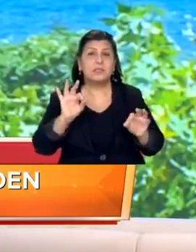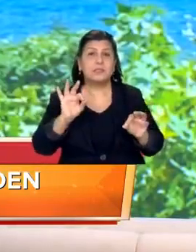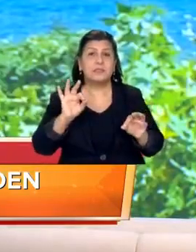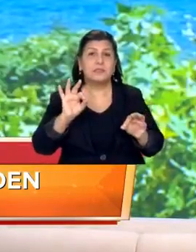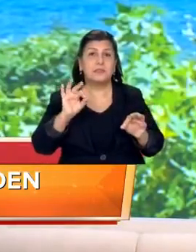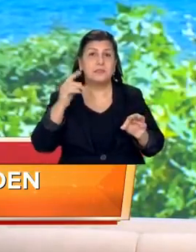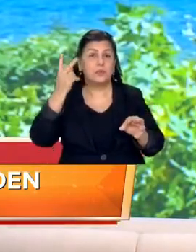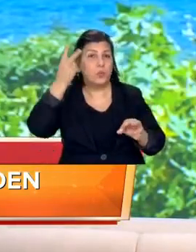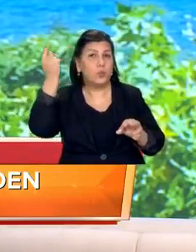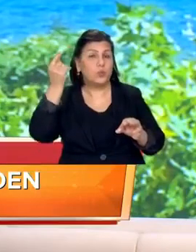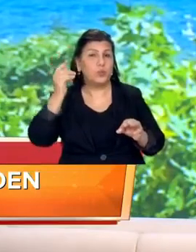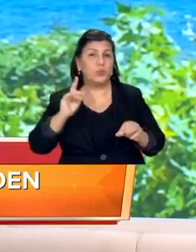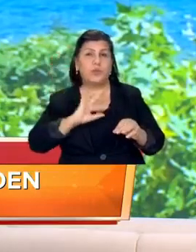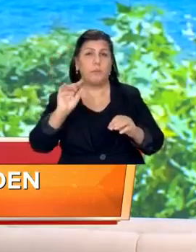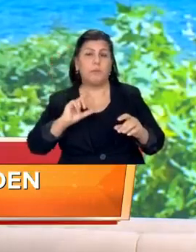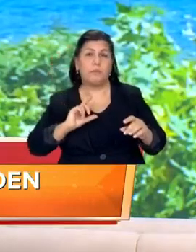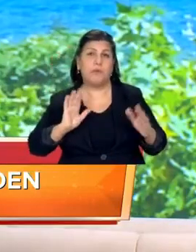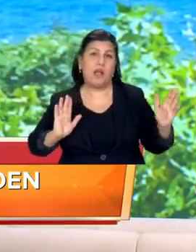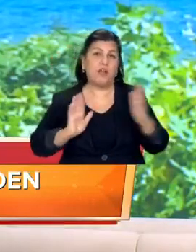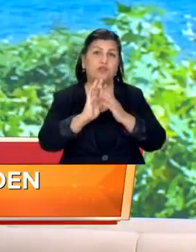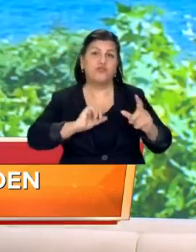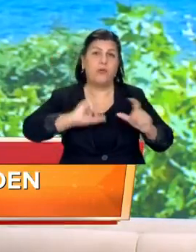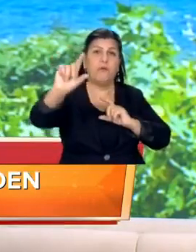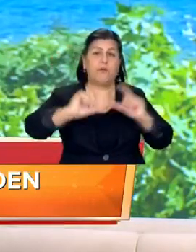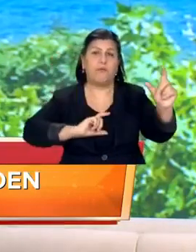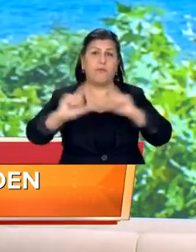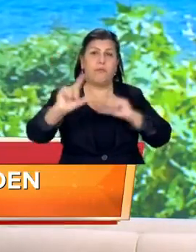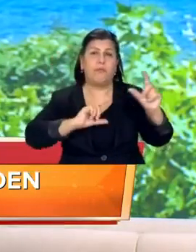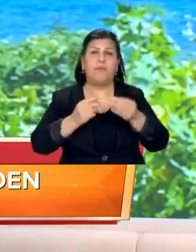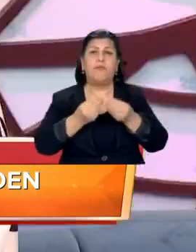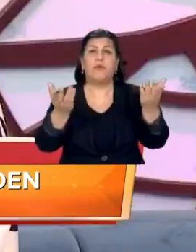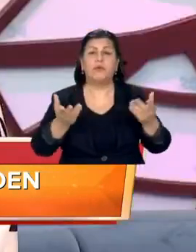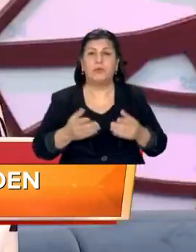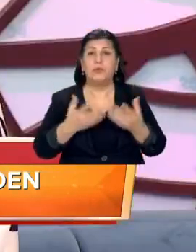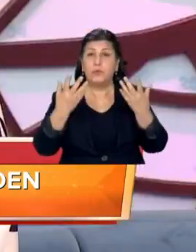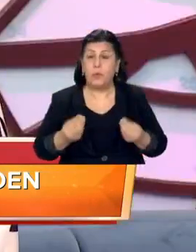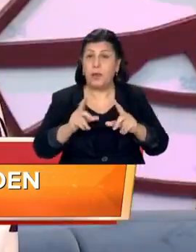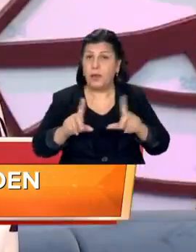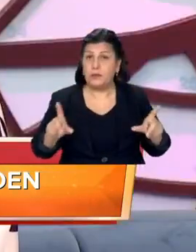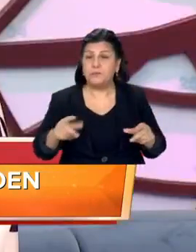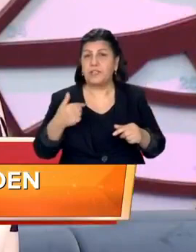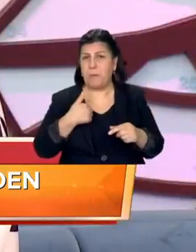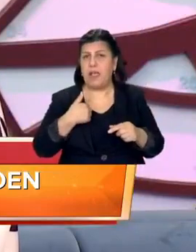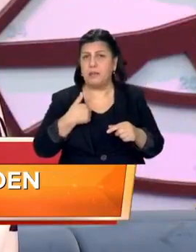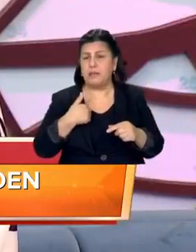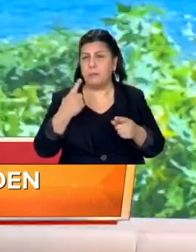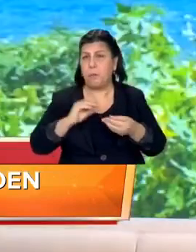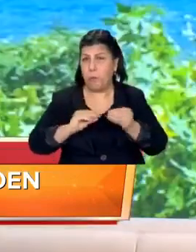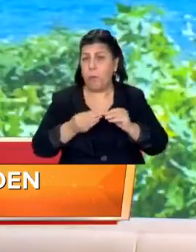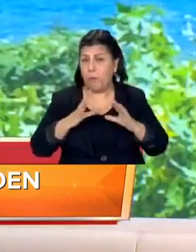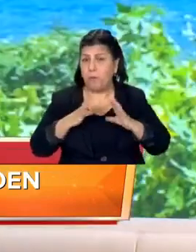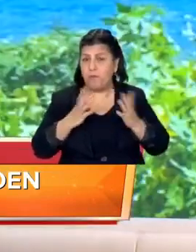karşı cevabı veririz şimdi o yüzden iletişimden şey şudur bende bir sorun mu var